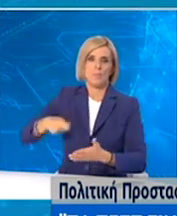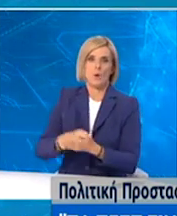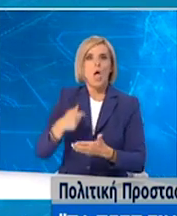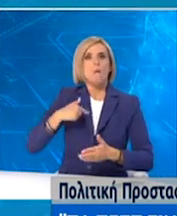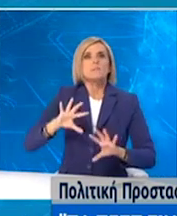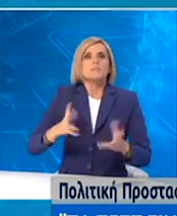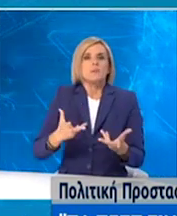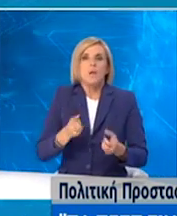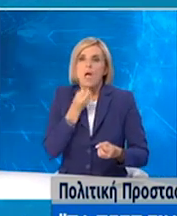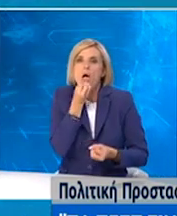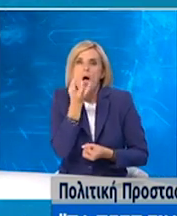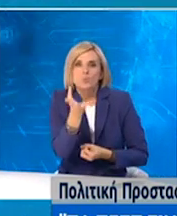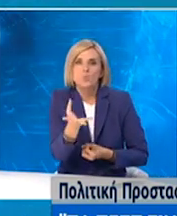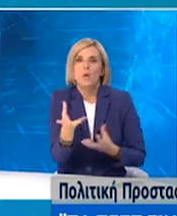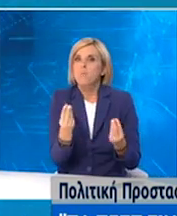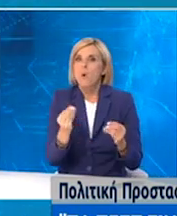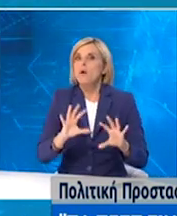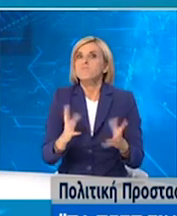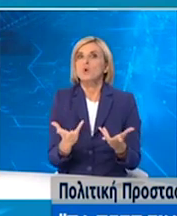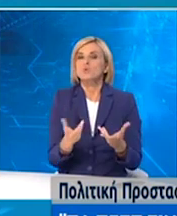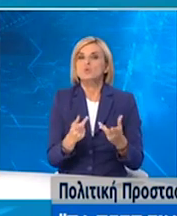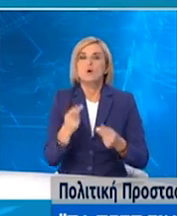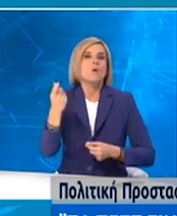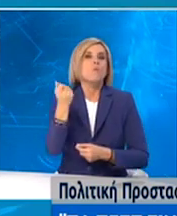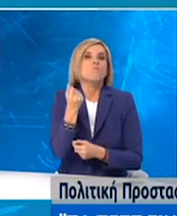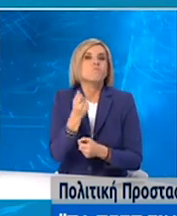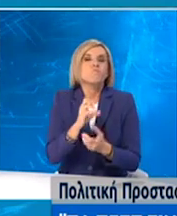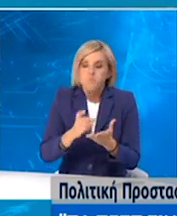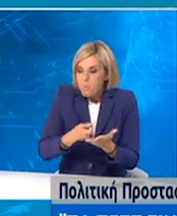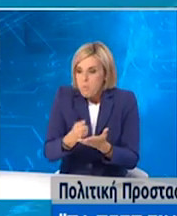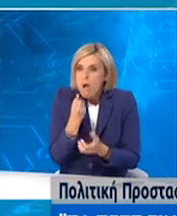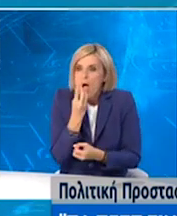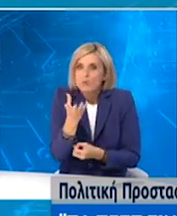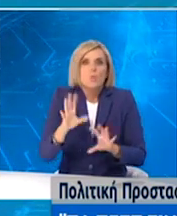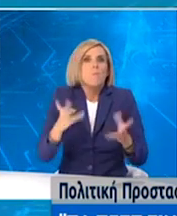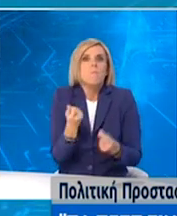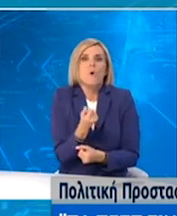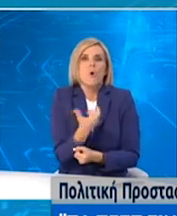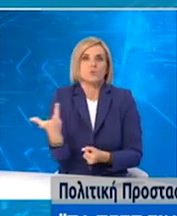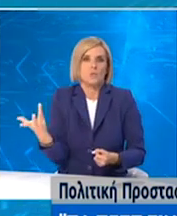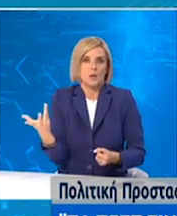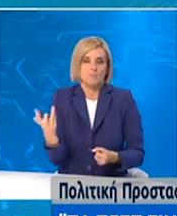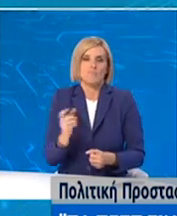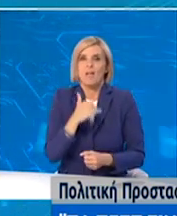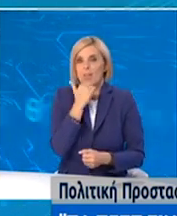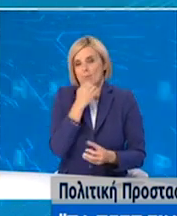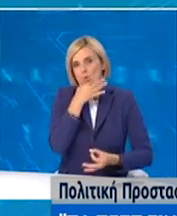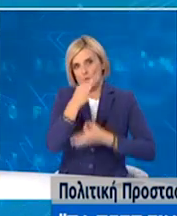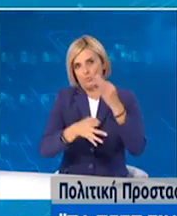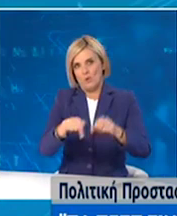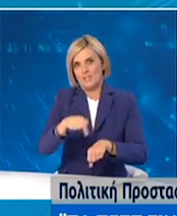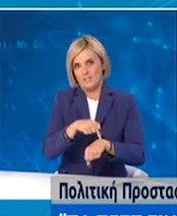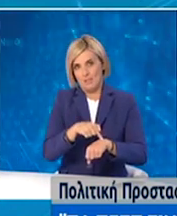αυτά? Δεν το έχω πρόχειρο αυτή τη στιγμή να σας το δώσω. Σε κάθε περίπτωση όμως πιστέψτε με ότι το ζήτημα της ασφάλειας δεν έχει